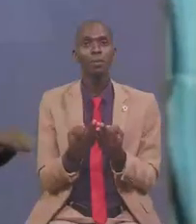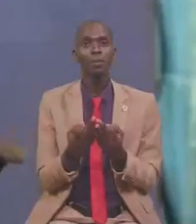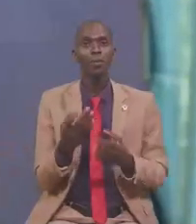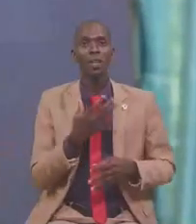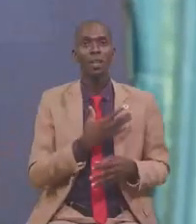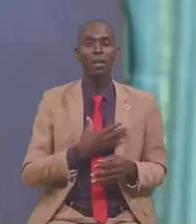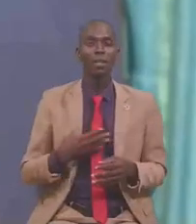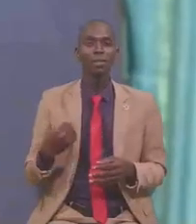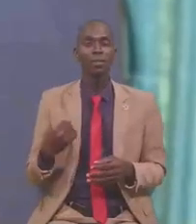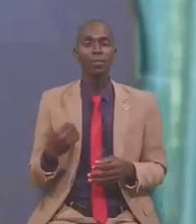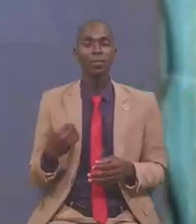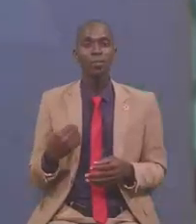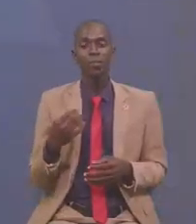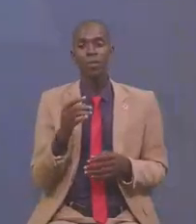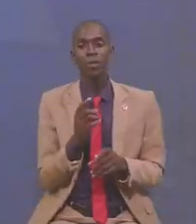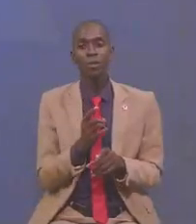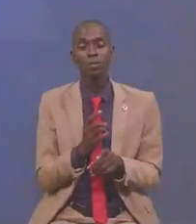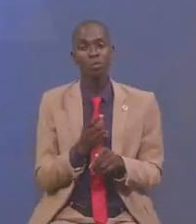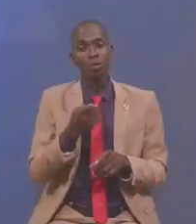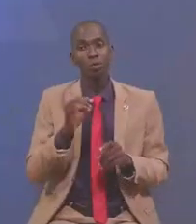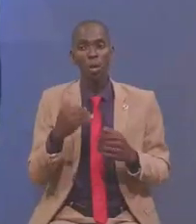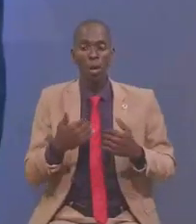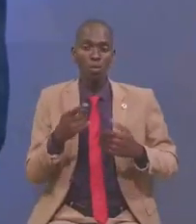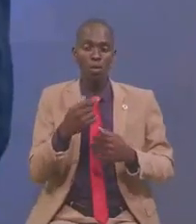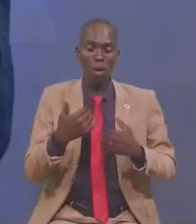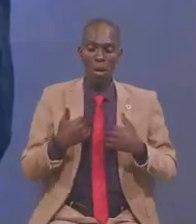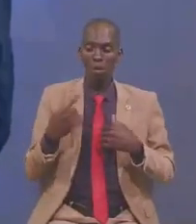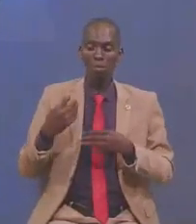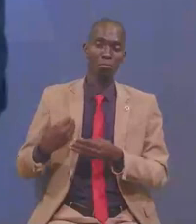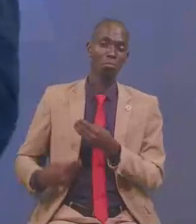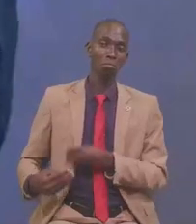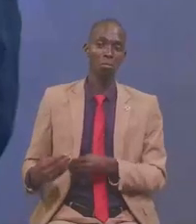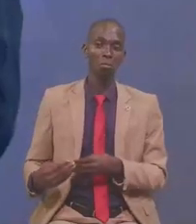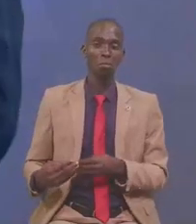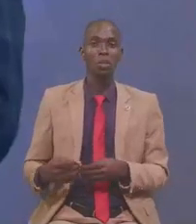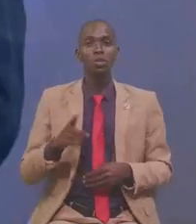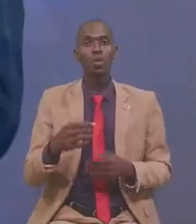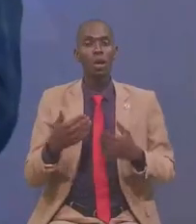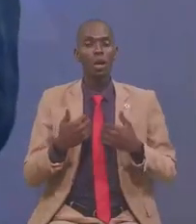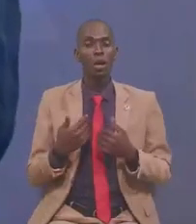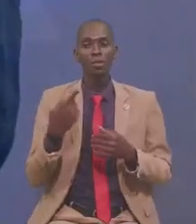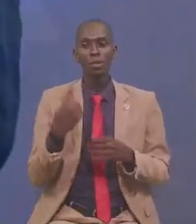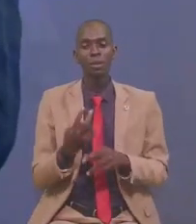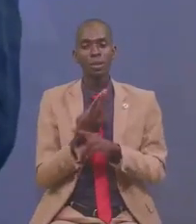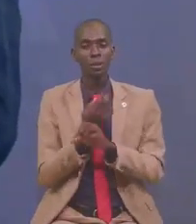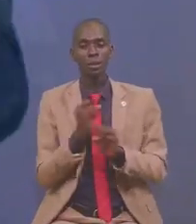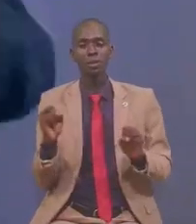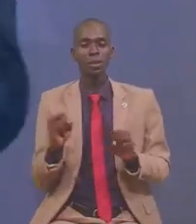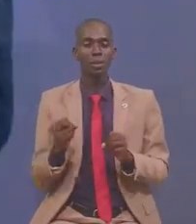vous pouvez venir parce que vous avez un droit d'aînesse. Vous avez le droit de